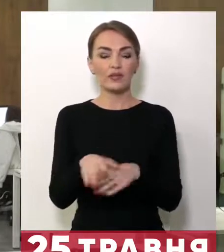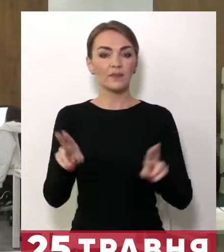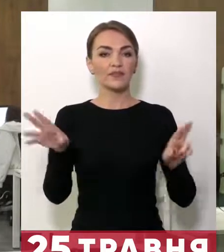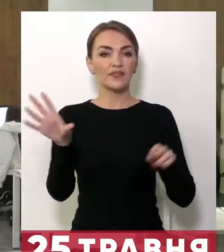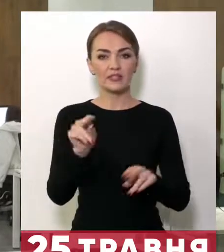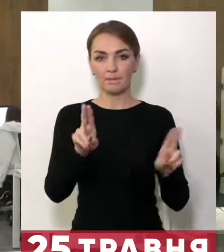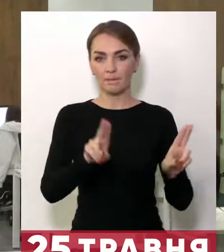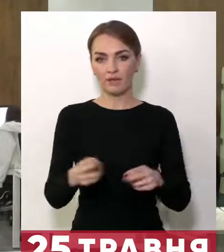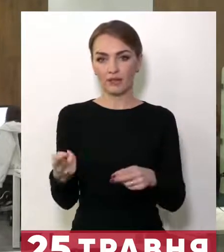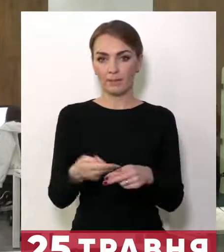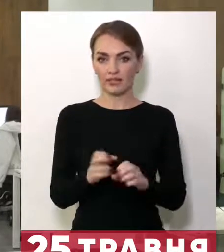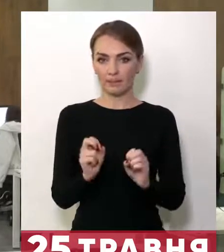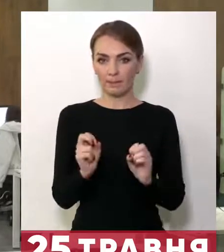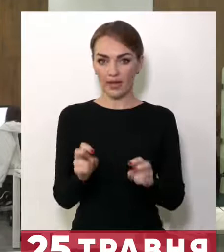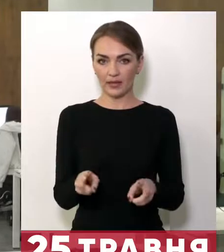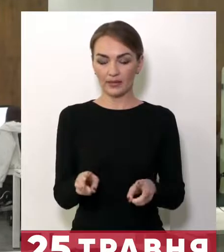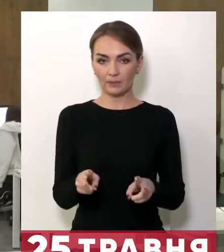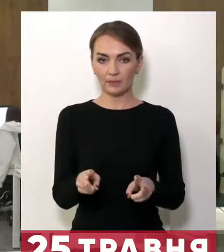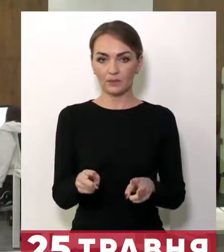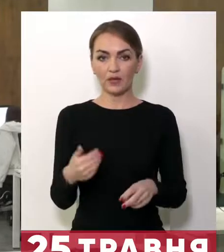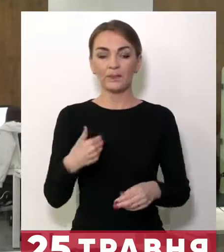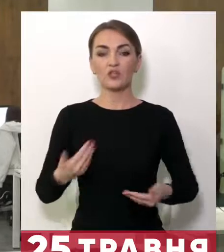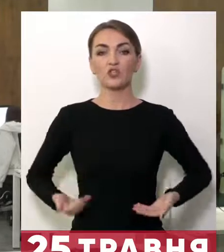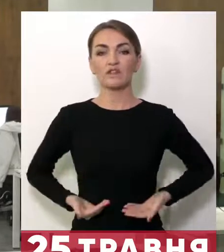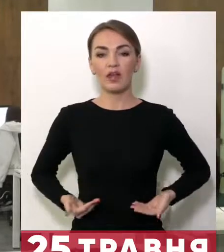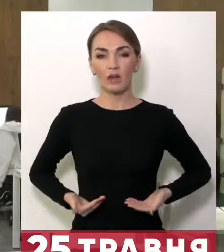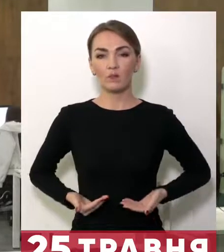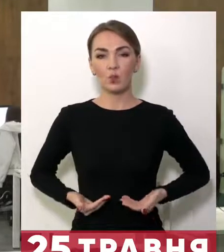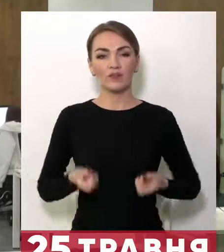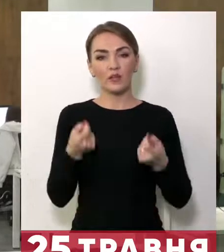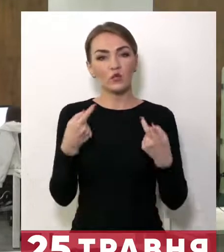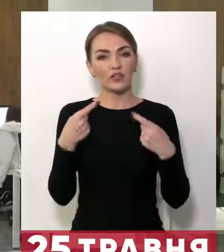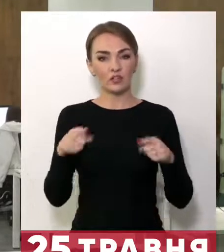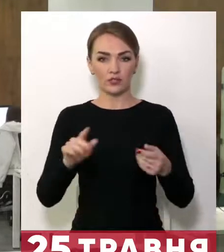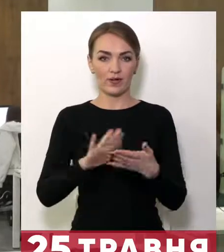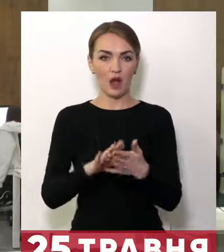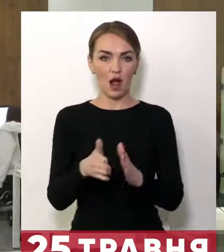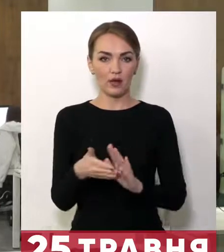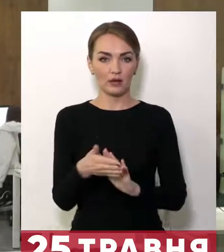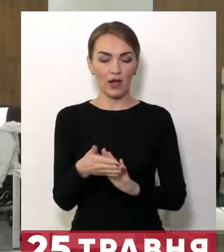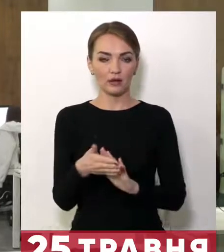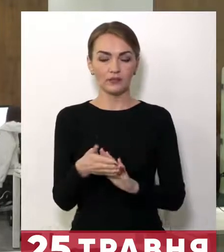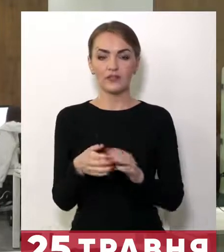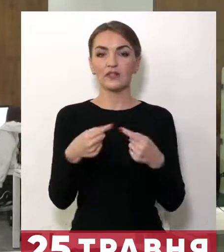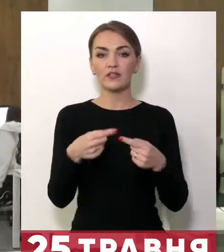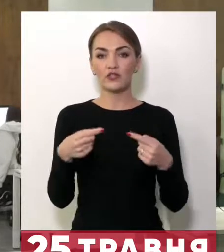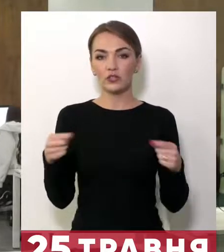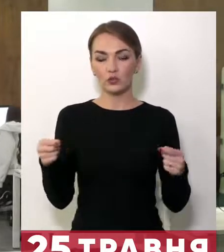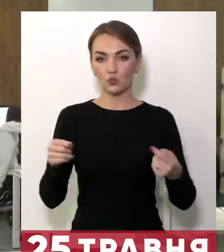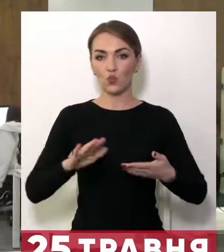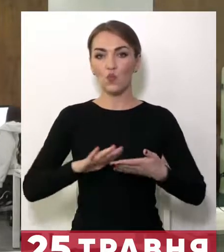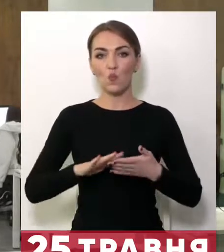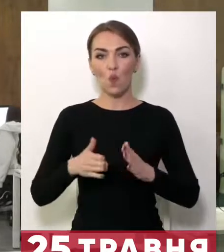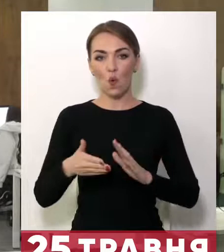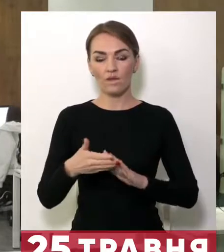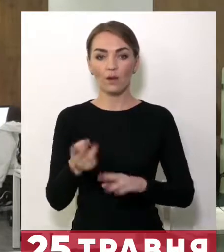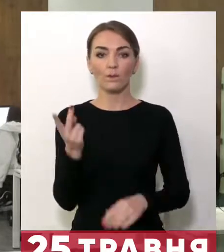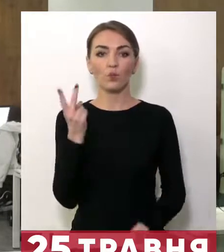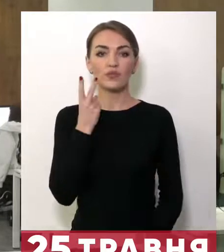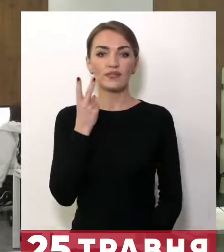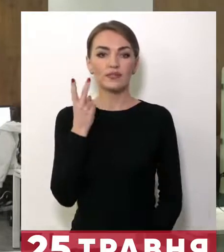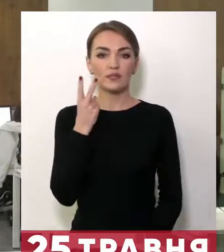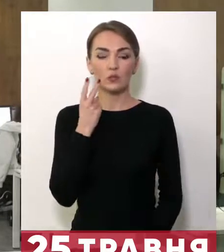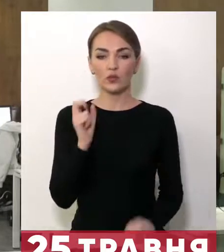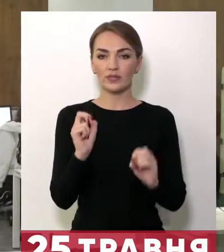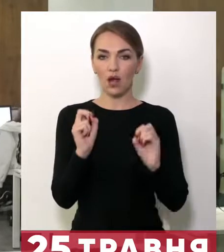правил безпеки. Ми живемо в дещо інших реаліях і в інших умовах